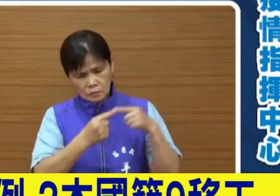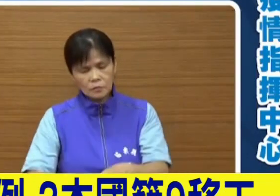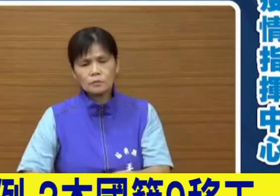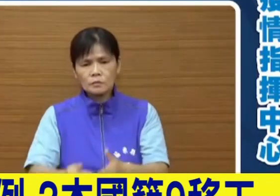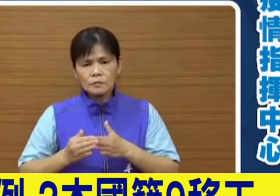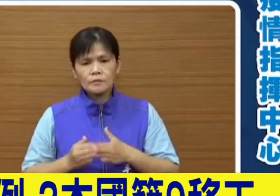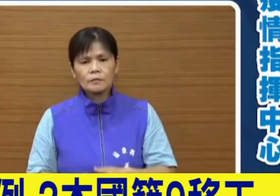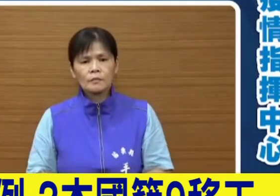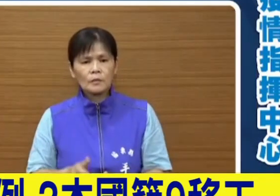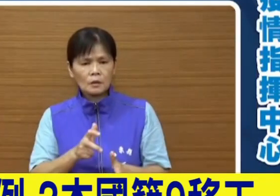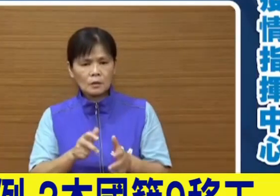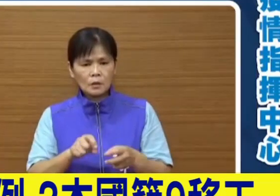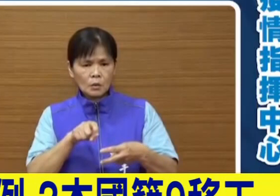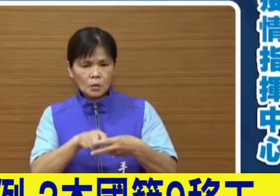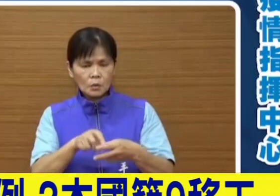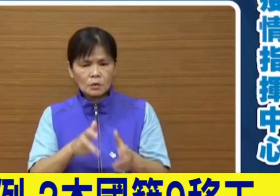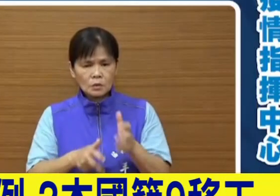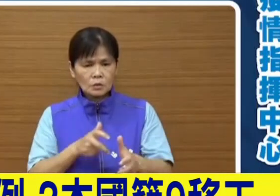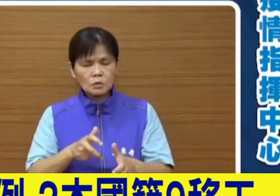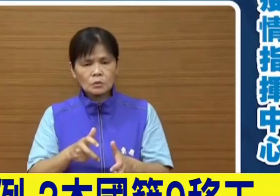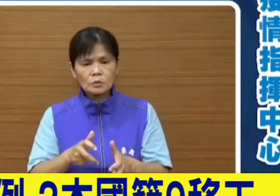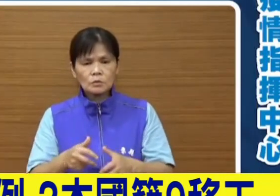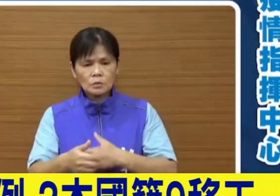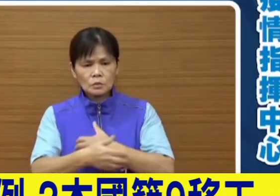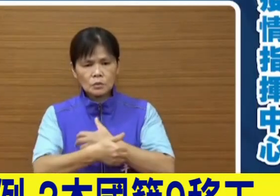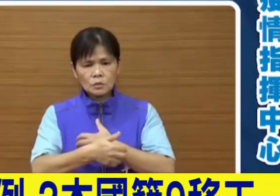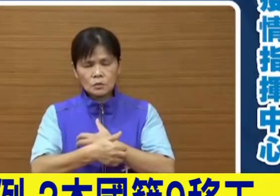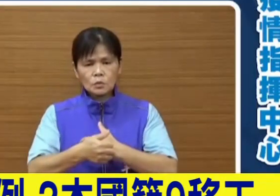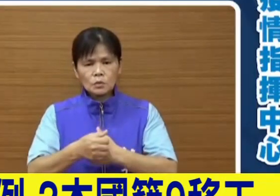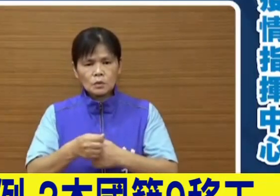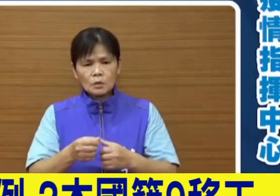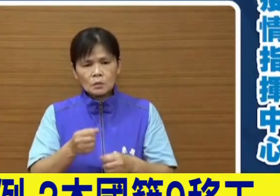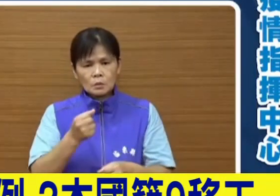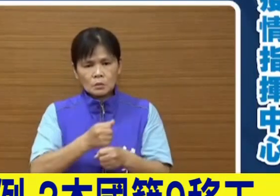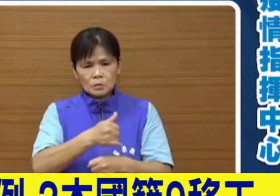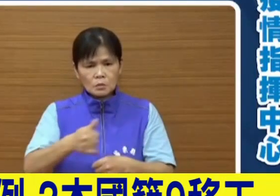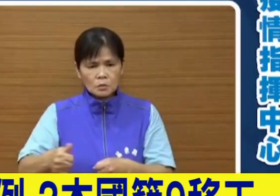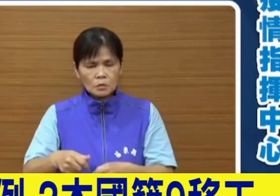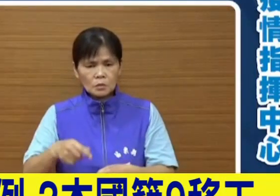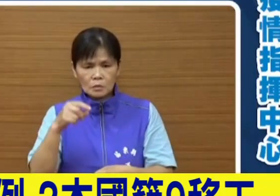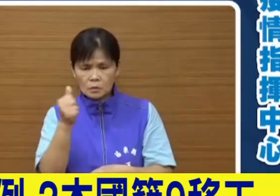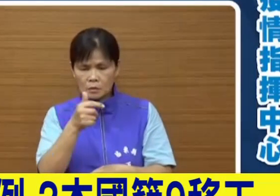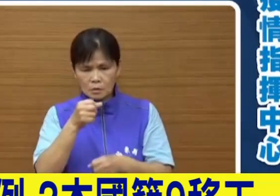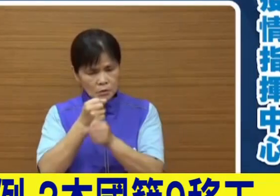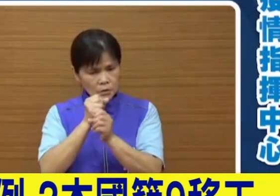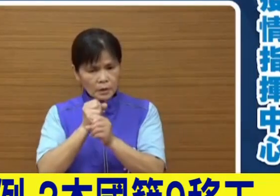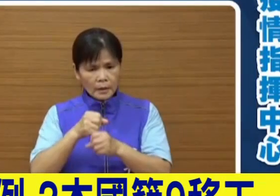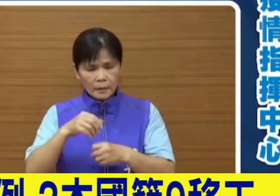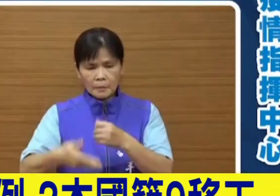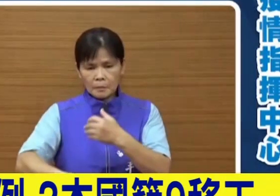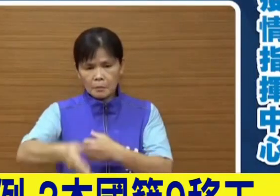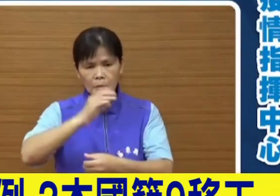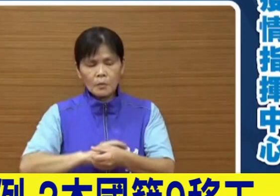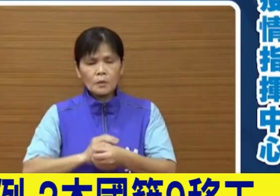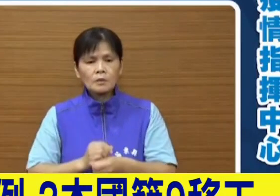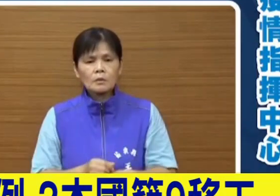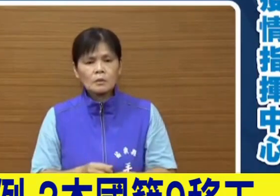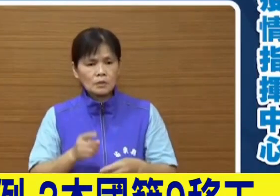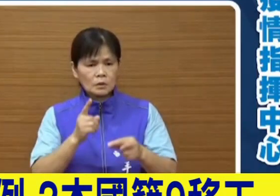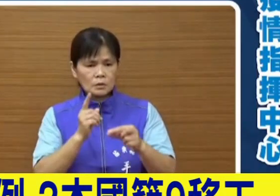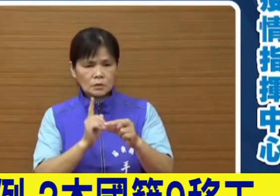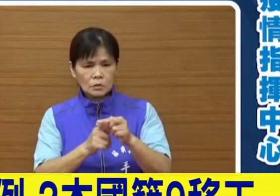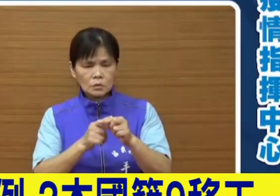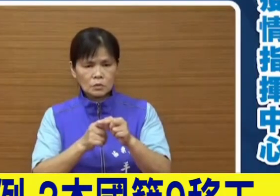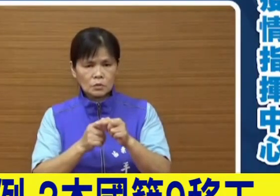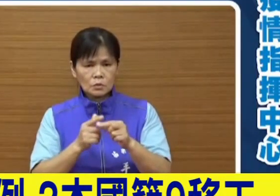工业区企业移工的快筛部分。这些所谓工业区包括了头份竹南，还有中心以